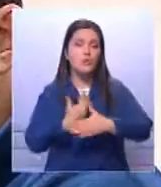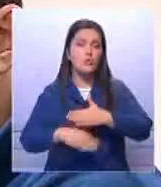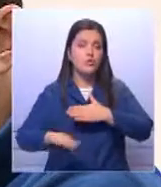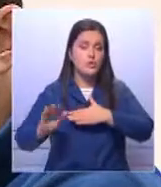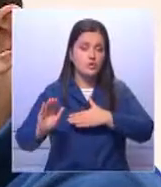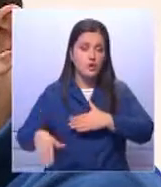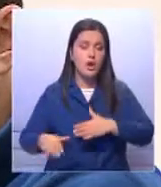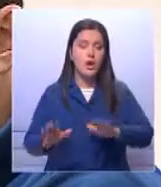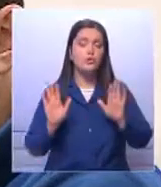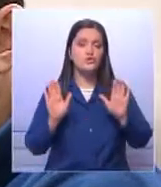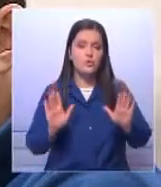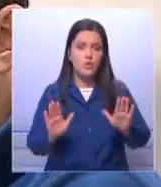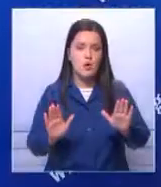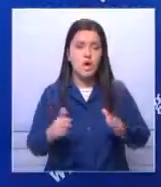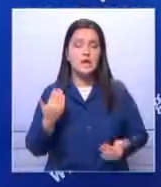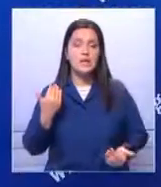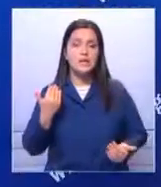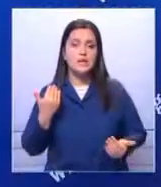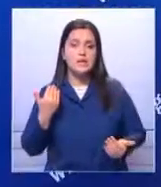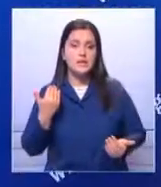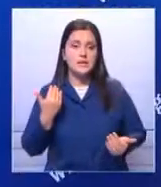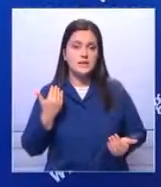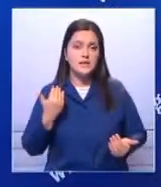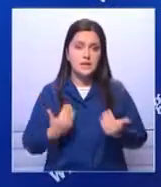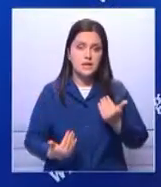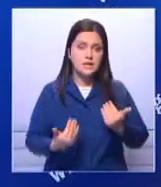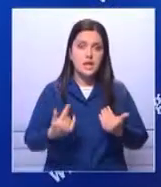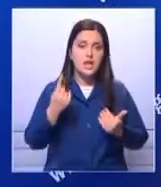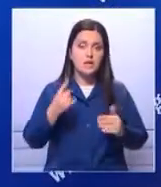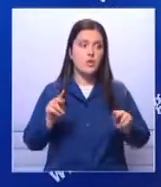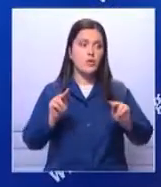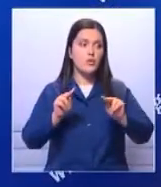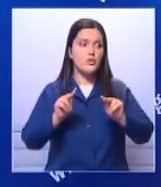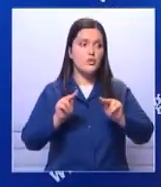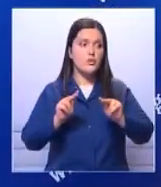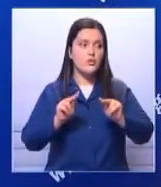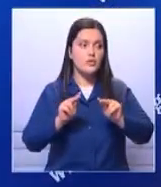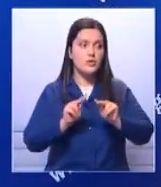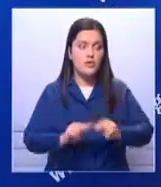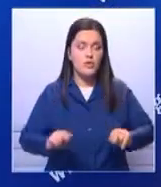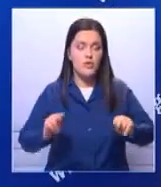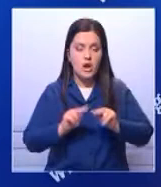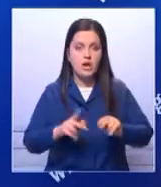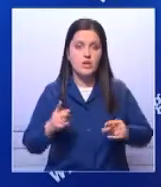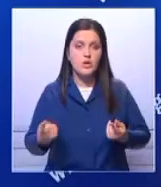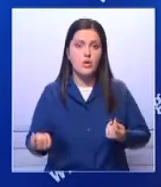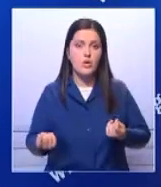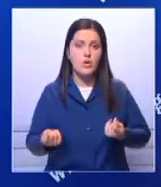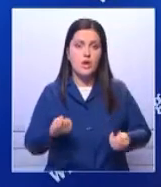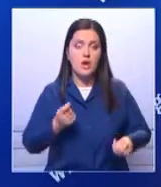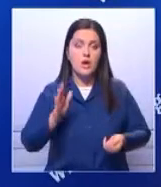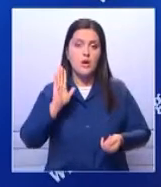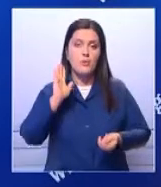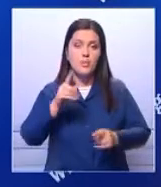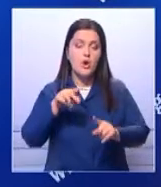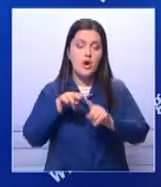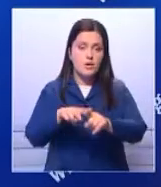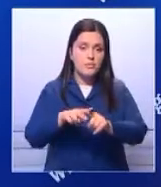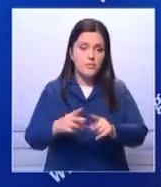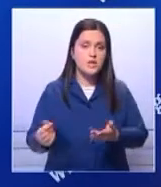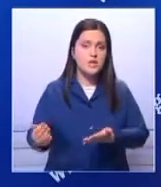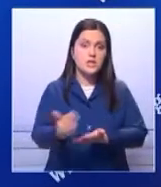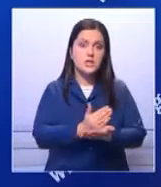вышел, только тогда. Если один учитель, если один руководитель будет ущемлять права